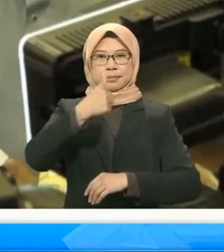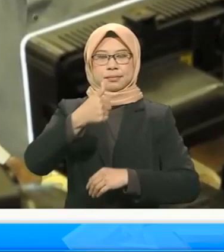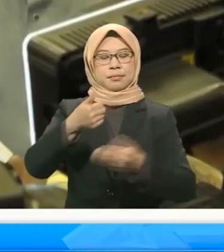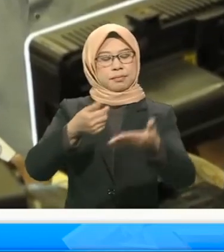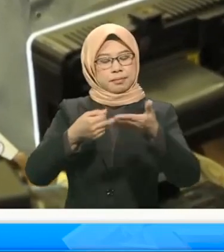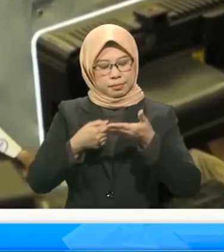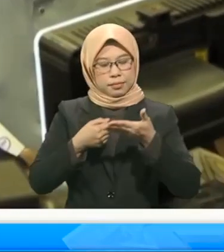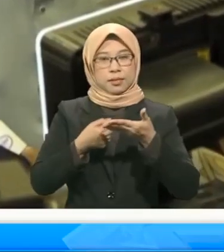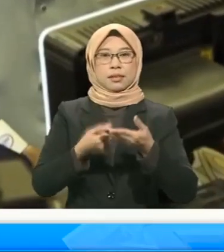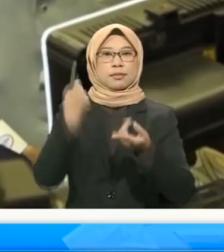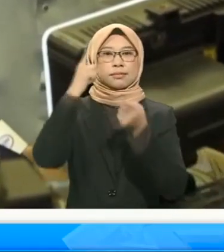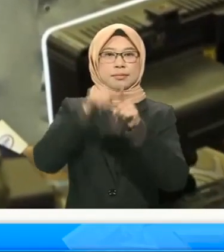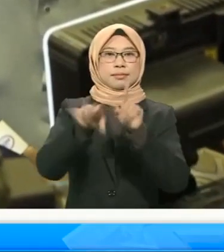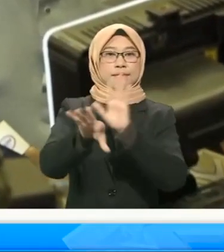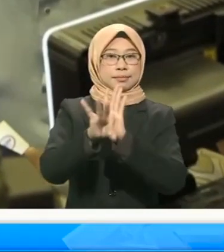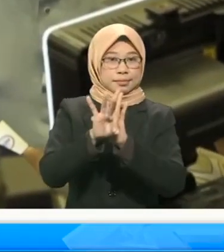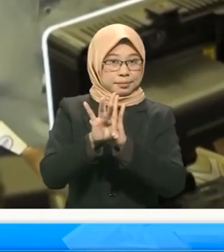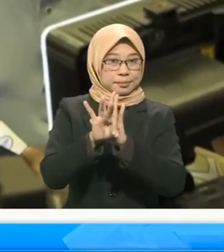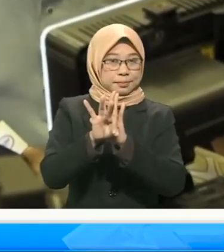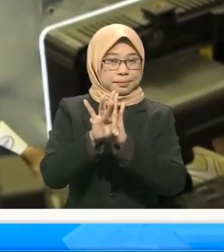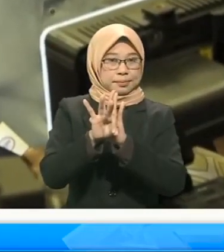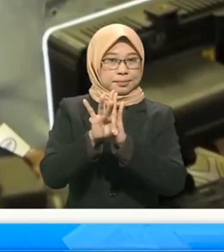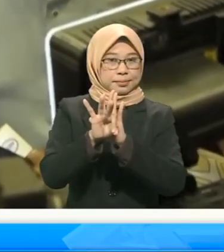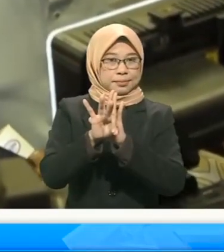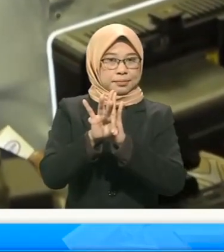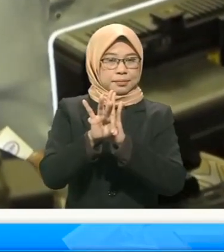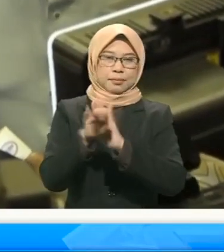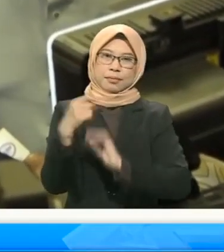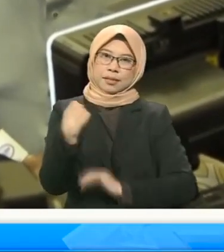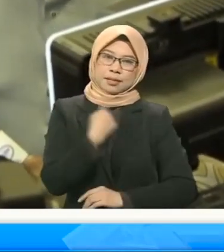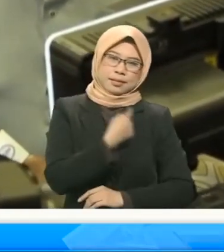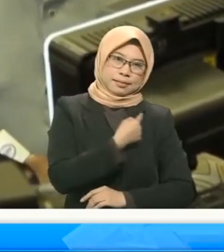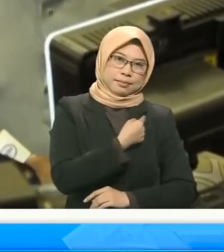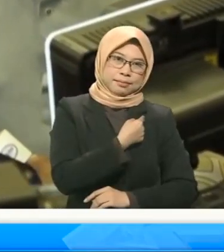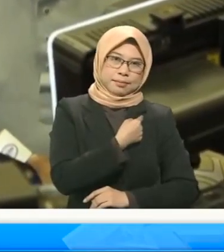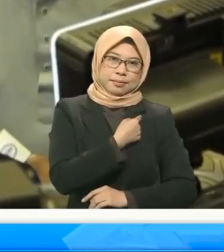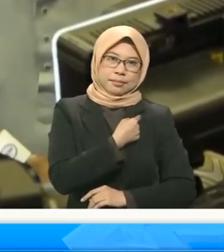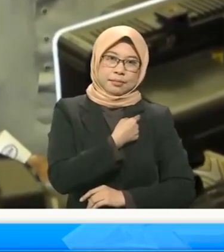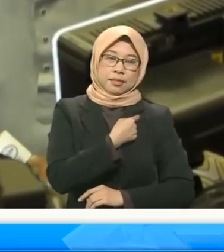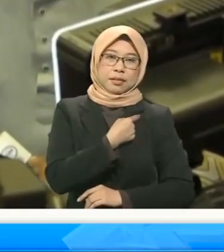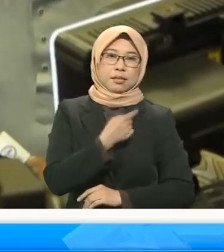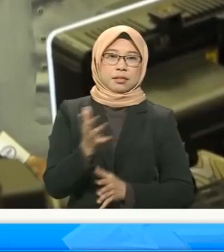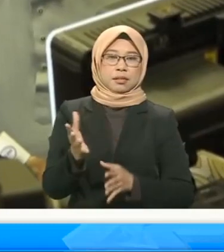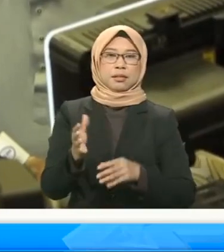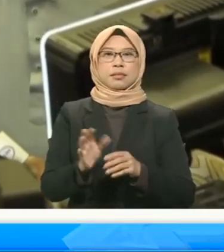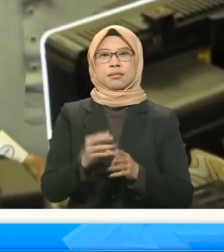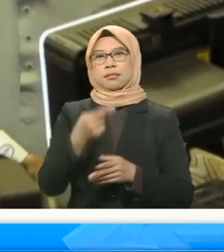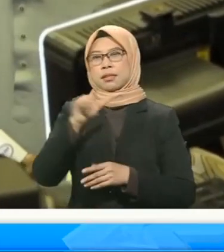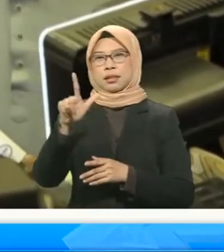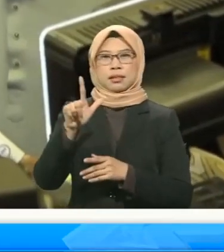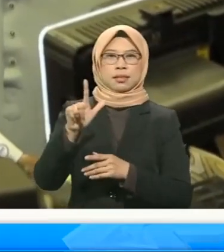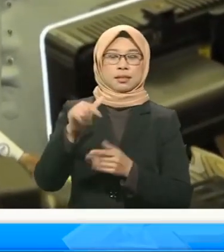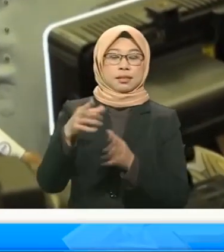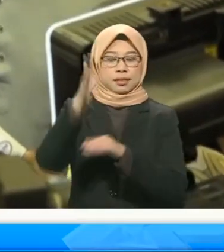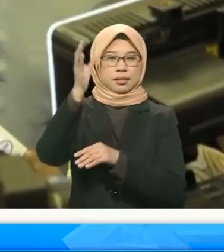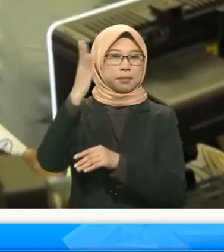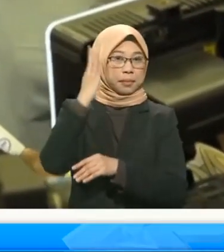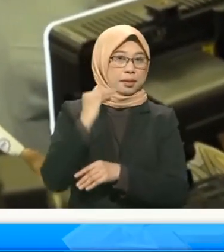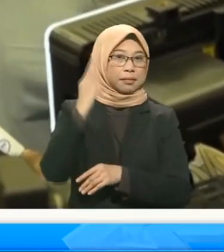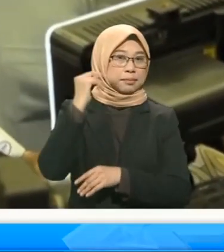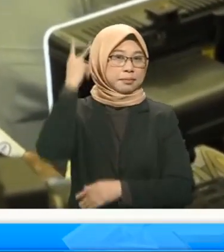bersetuju dengan pelantikan dia. Jadi kita, dia orang politik yang lama, mungkin ada pengalaman.